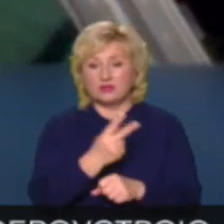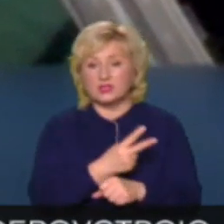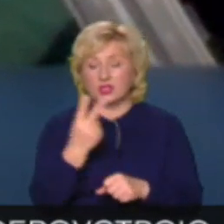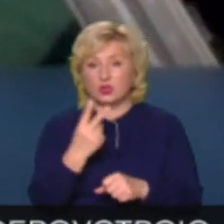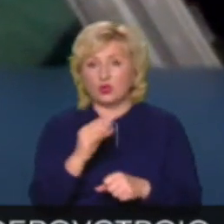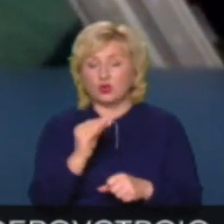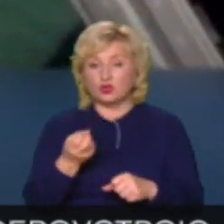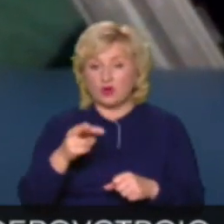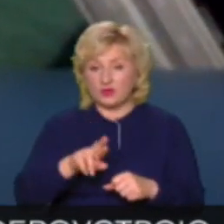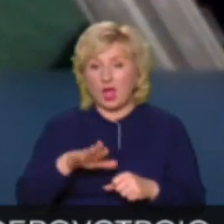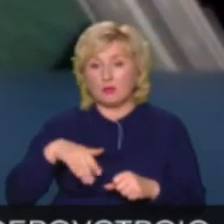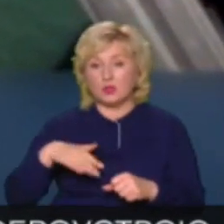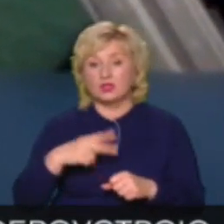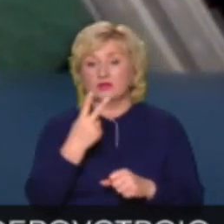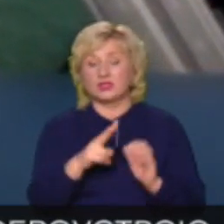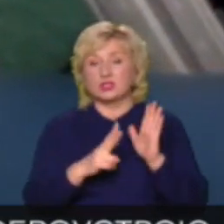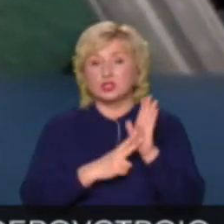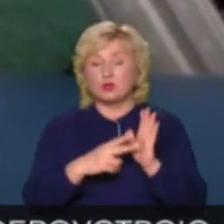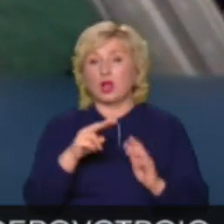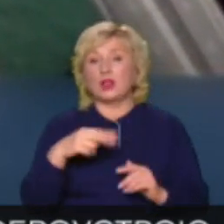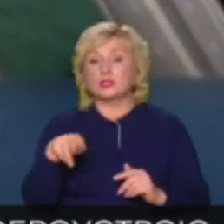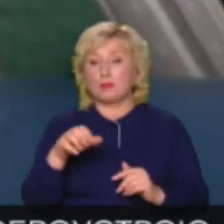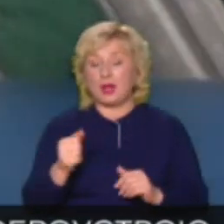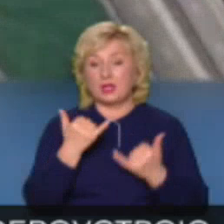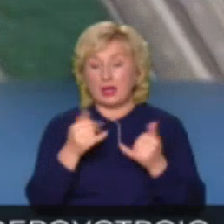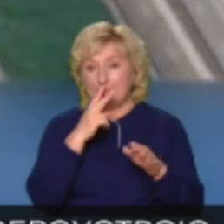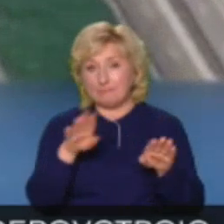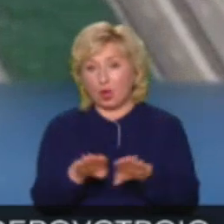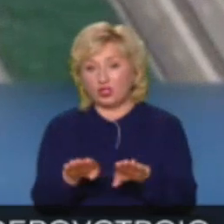жовтня спершу, а потім 27 листопада. Для порівняння,